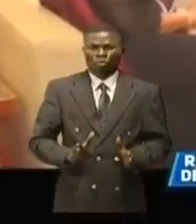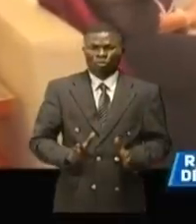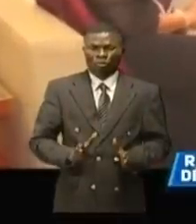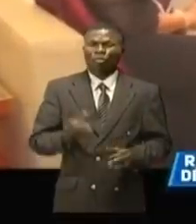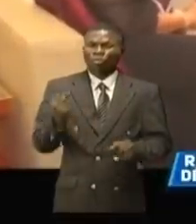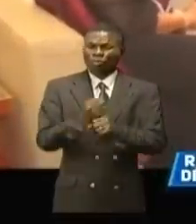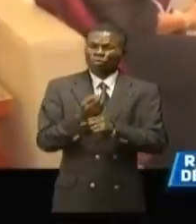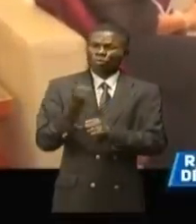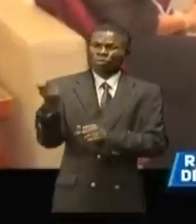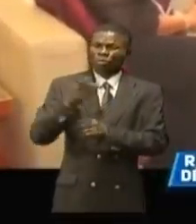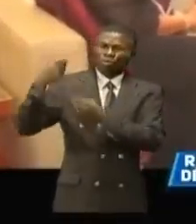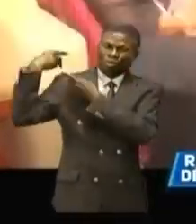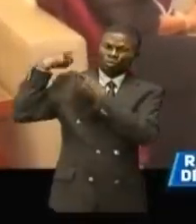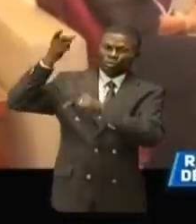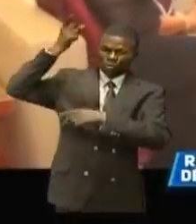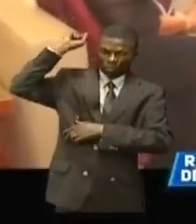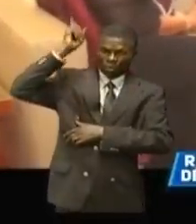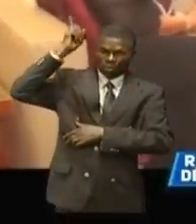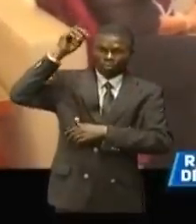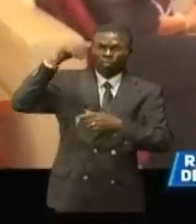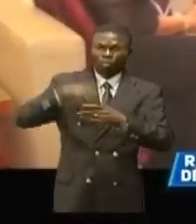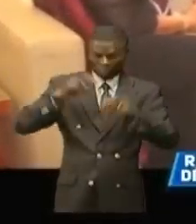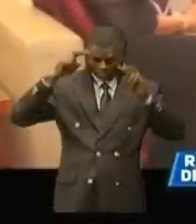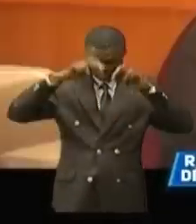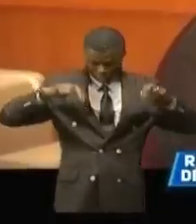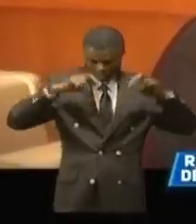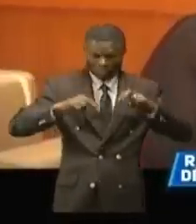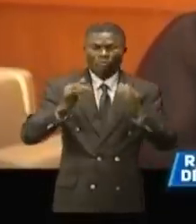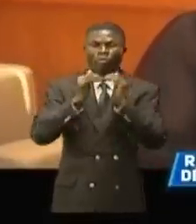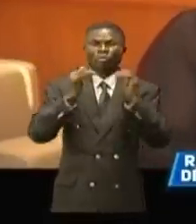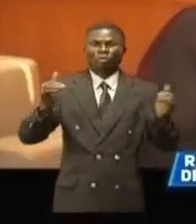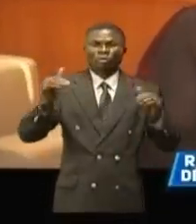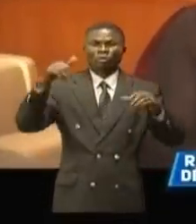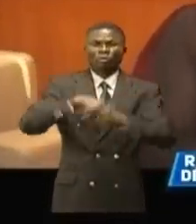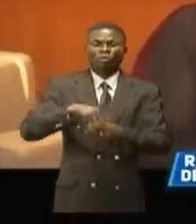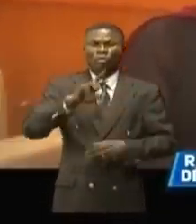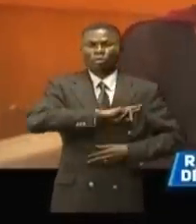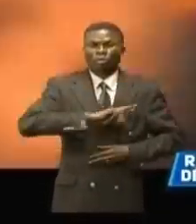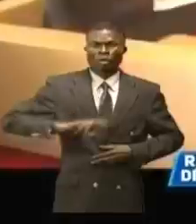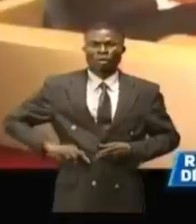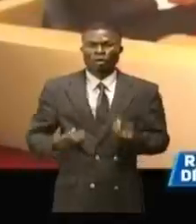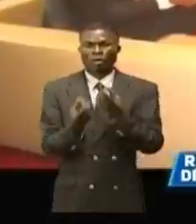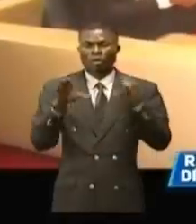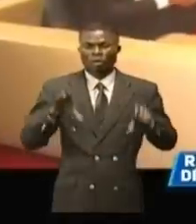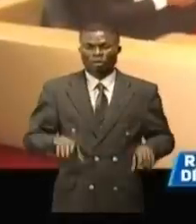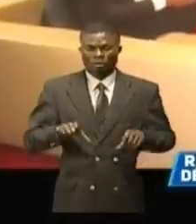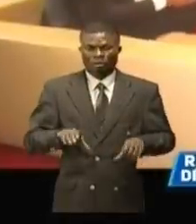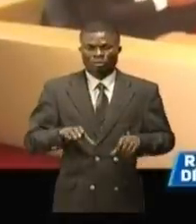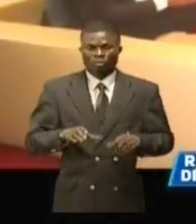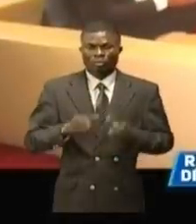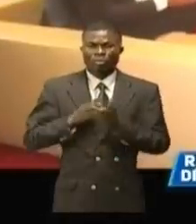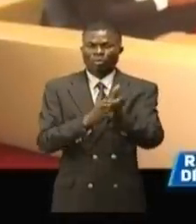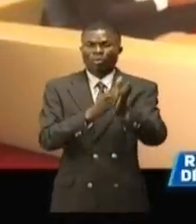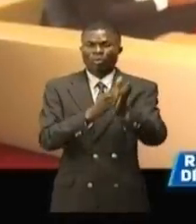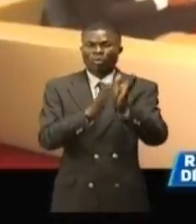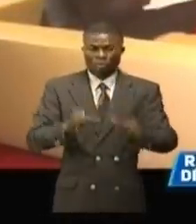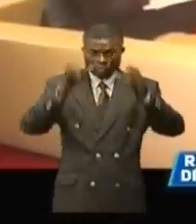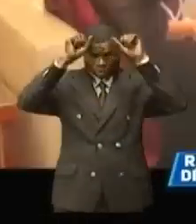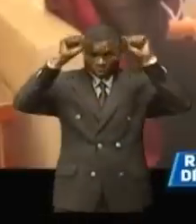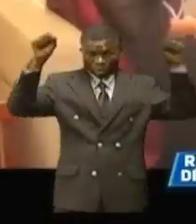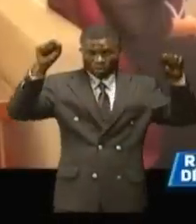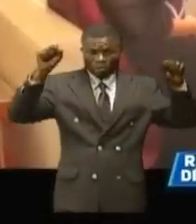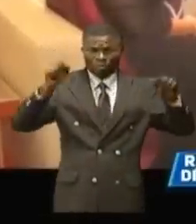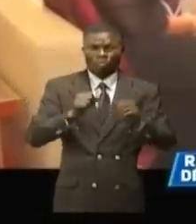œuvré depuis des décennies dans la recherche de la paix en République démocratique du Congo sous le leadership du président